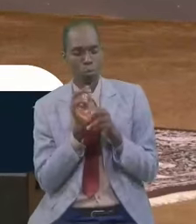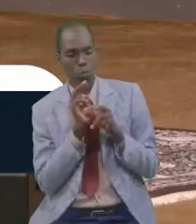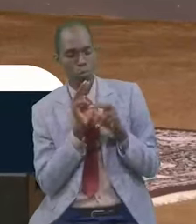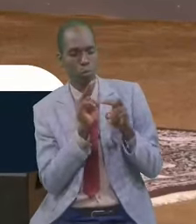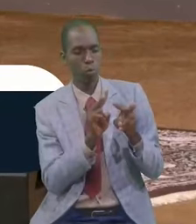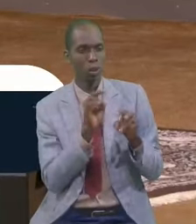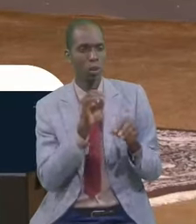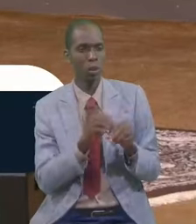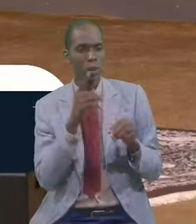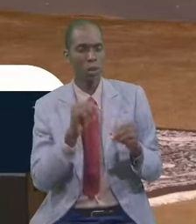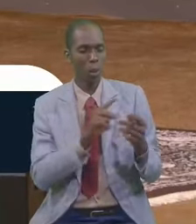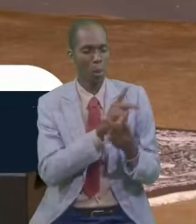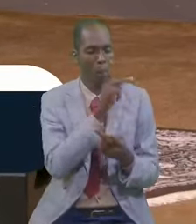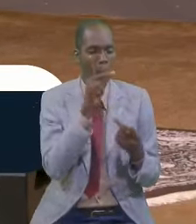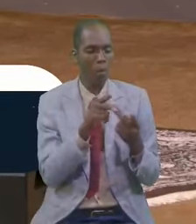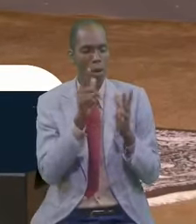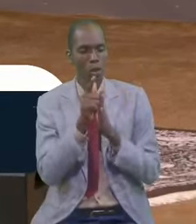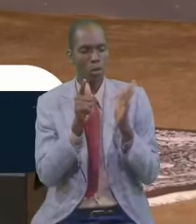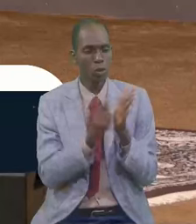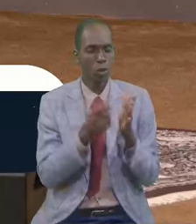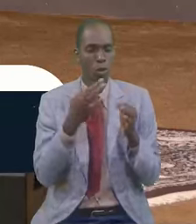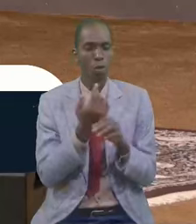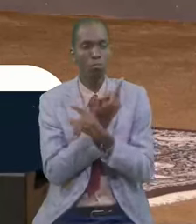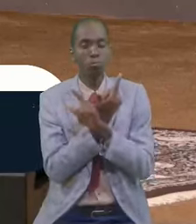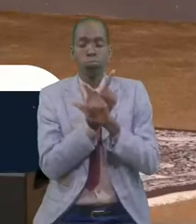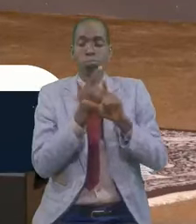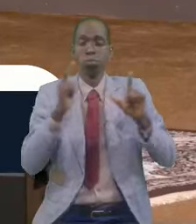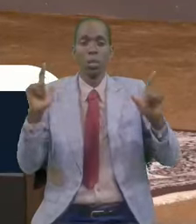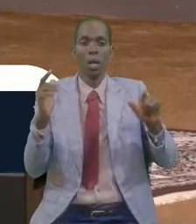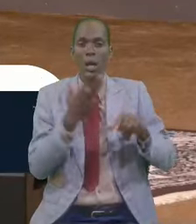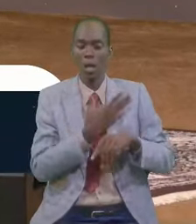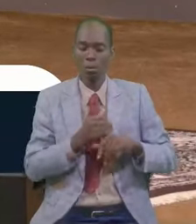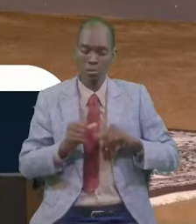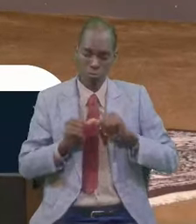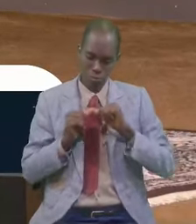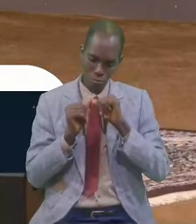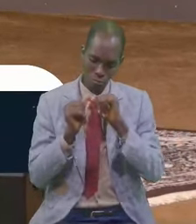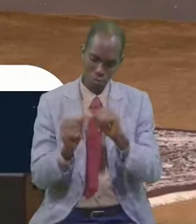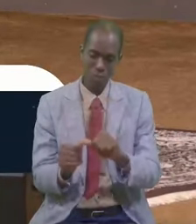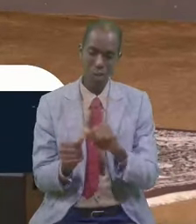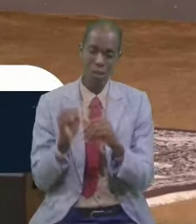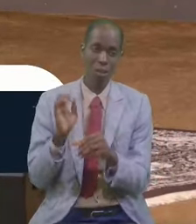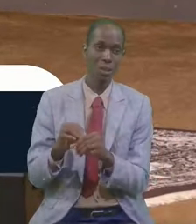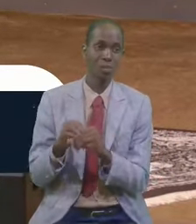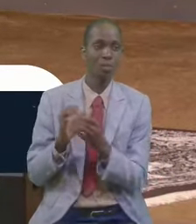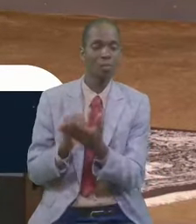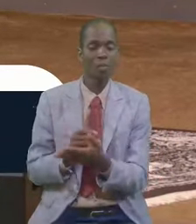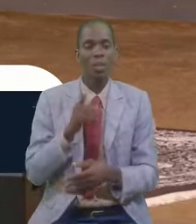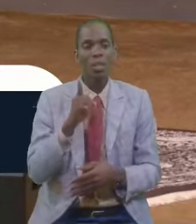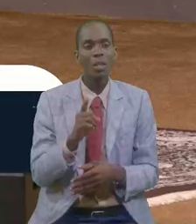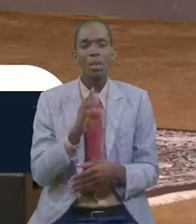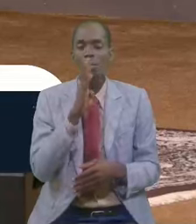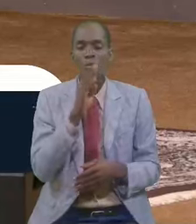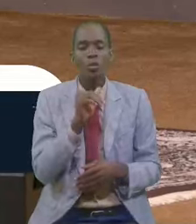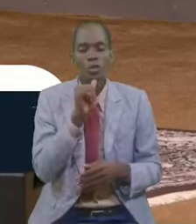Mais celui qui aura plongé les regards dans la loi parfaite, la loi de la liberté, et qui aura